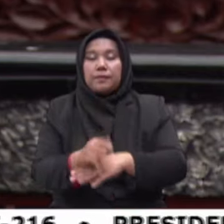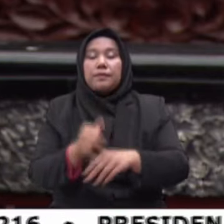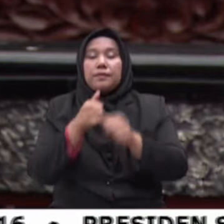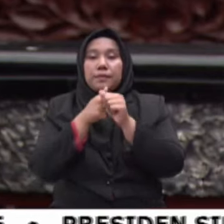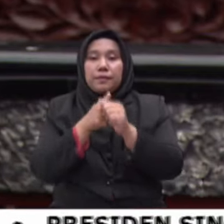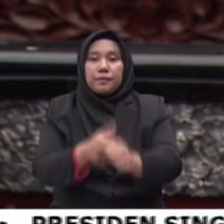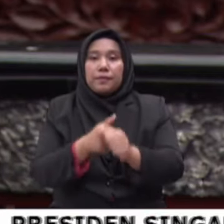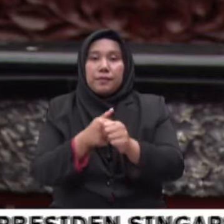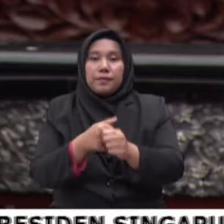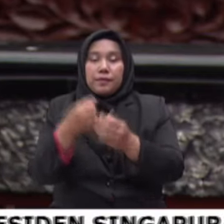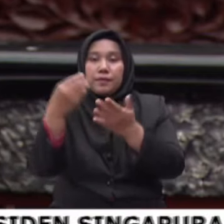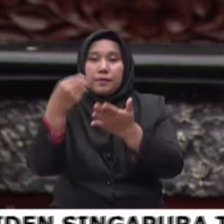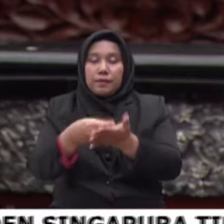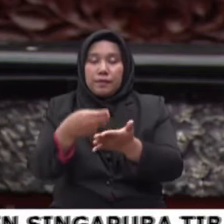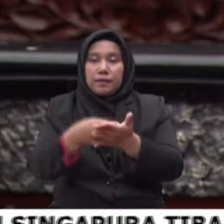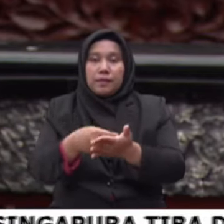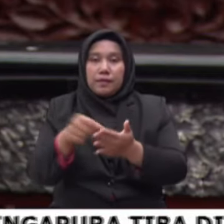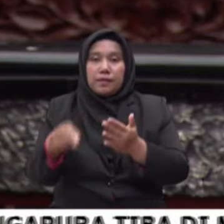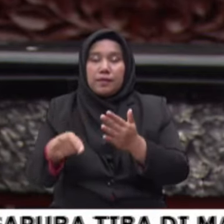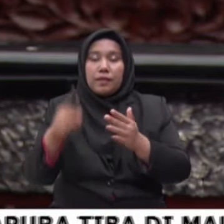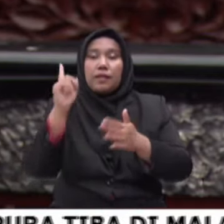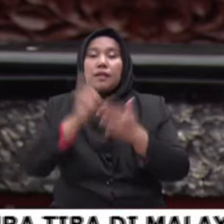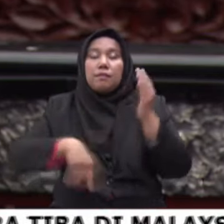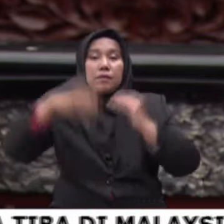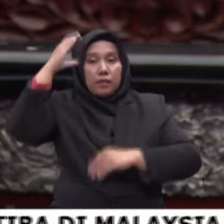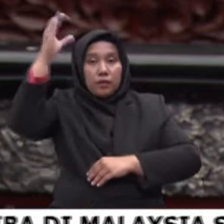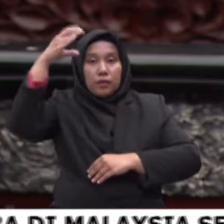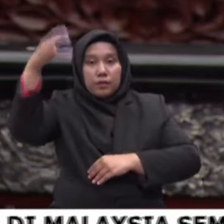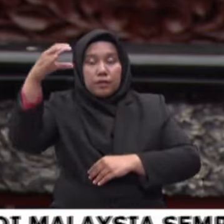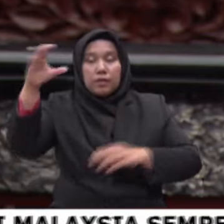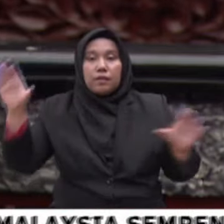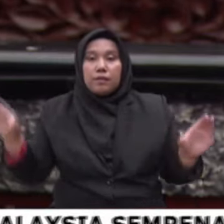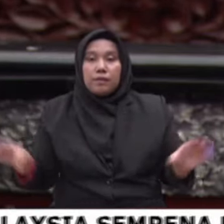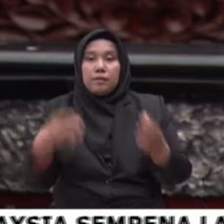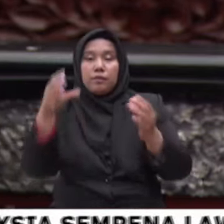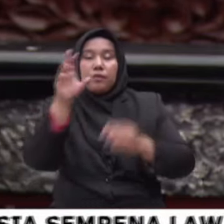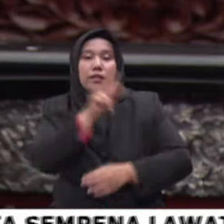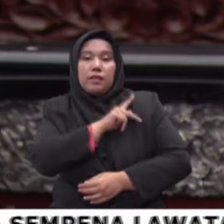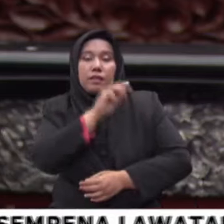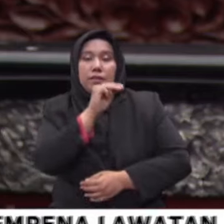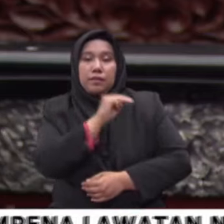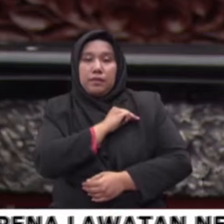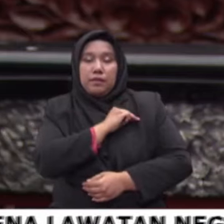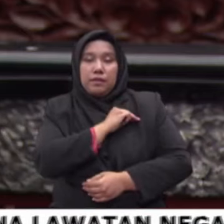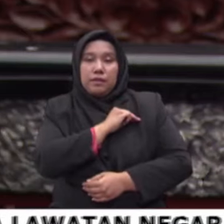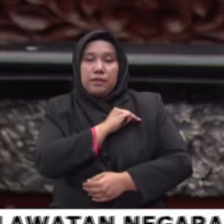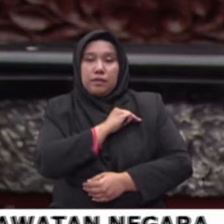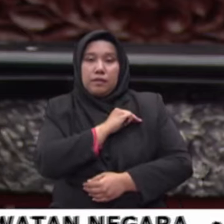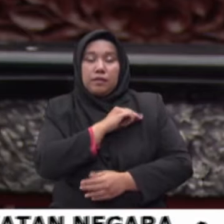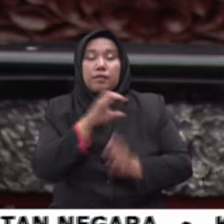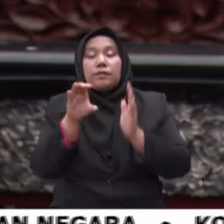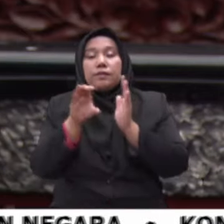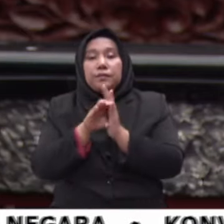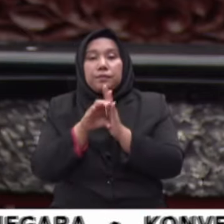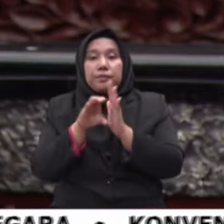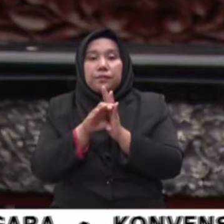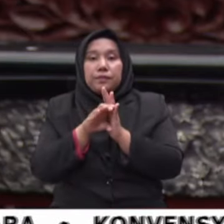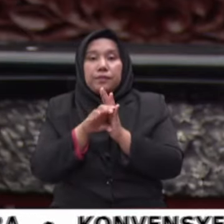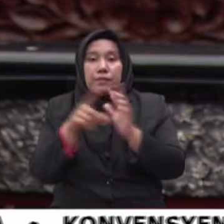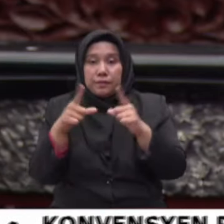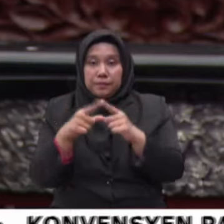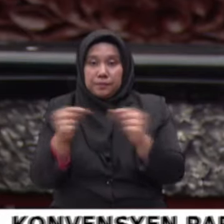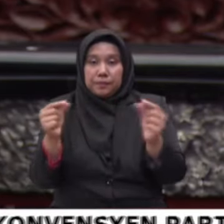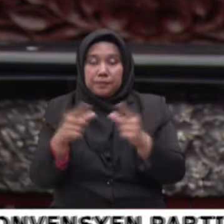ini, apakah konsep yang akan dilaksanakan oleh kementerian? Sebagai contoh, di